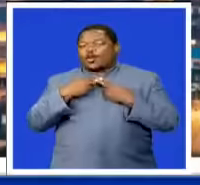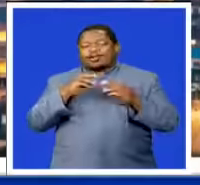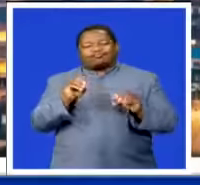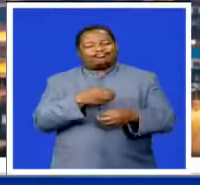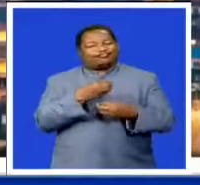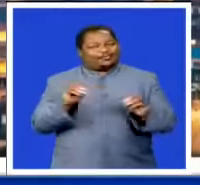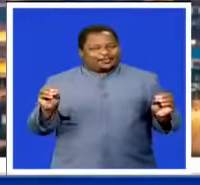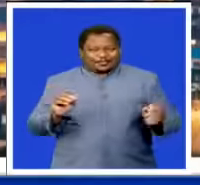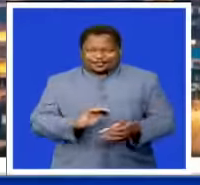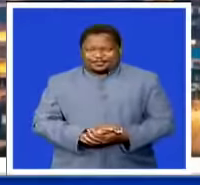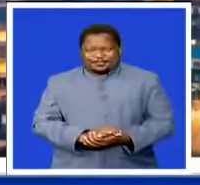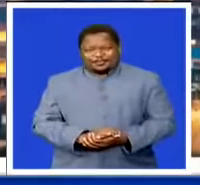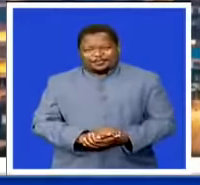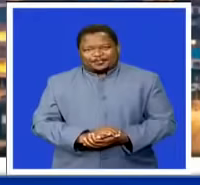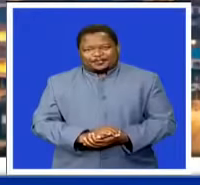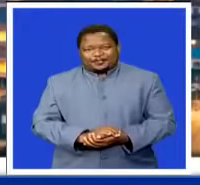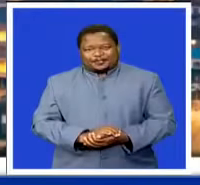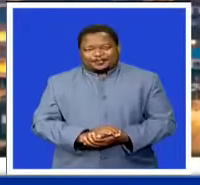Tindzaba.